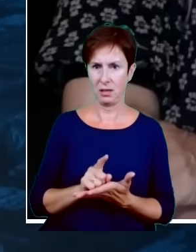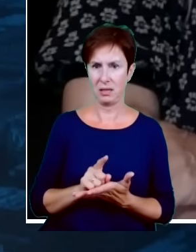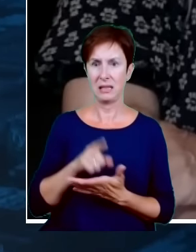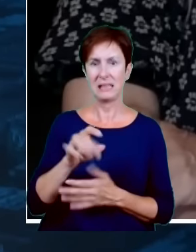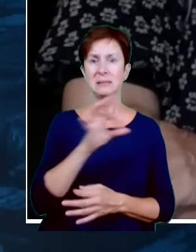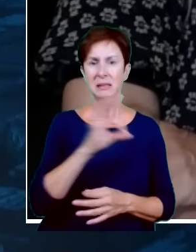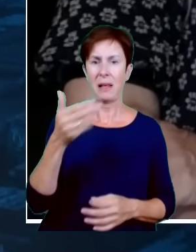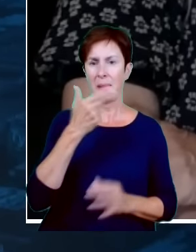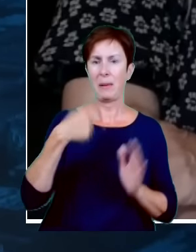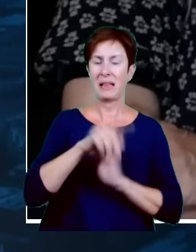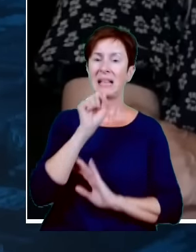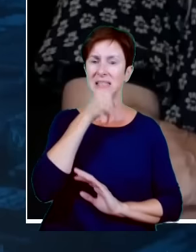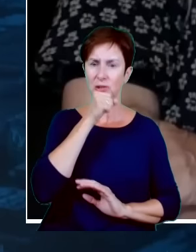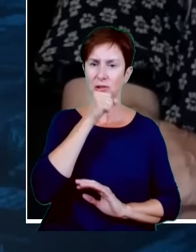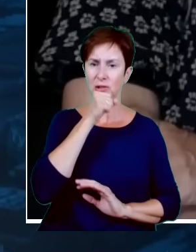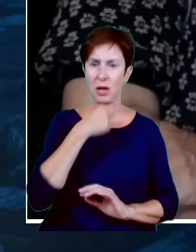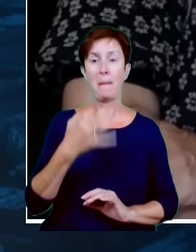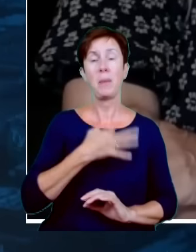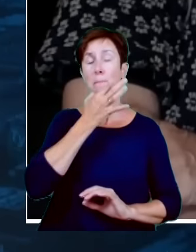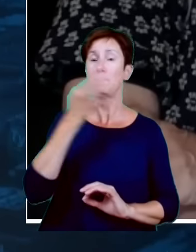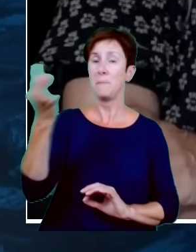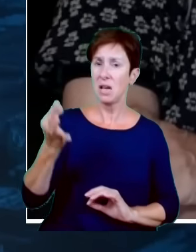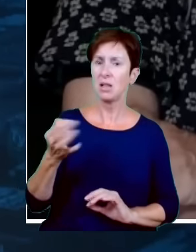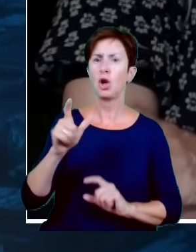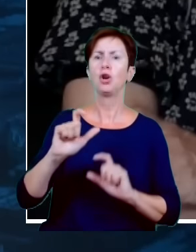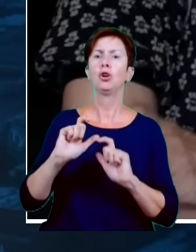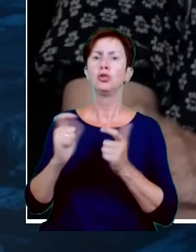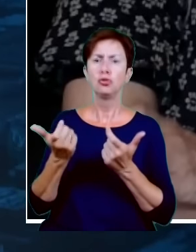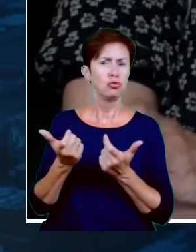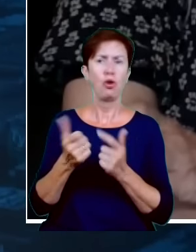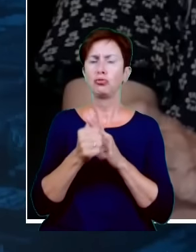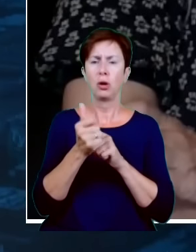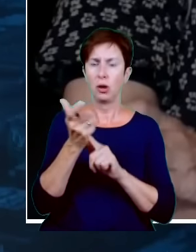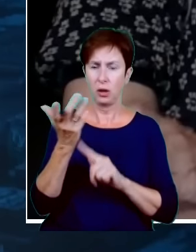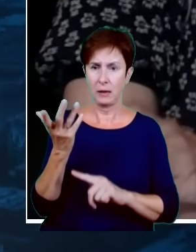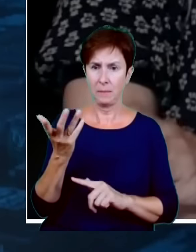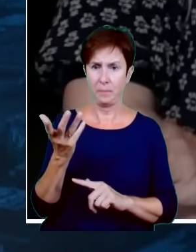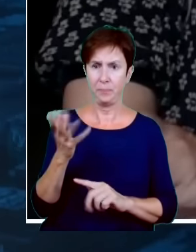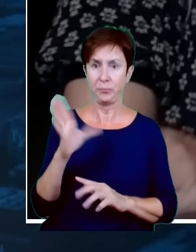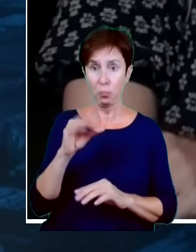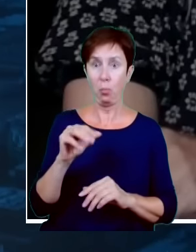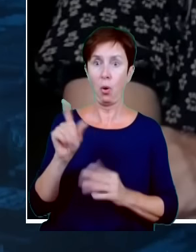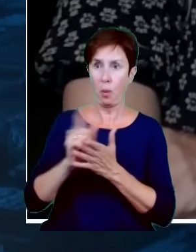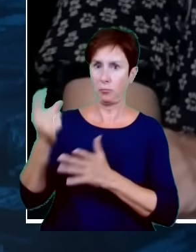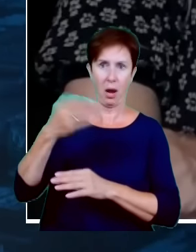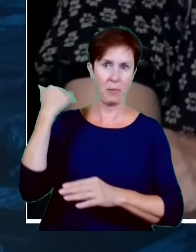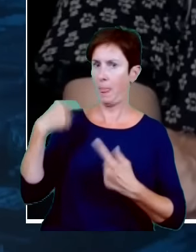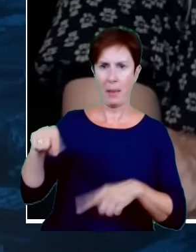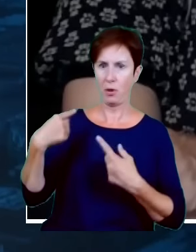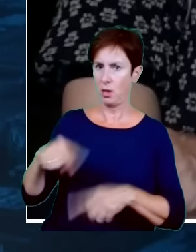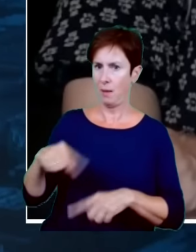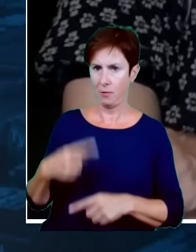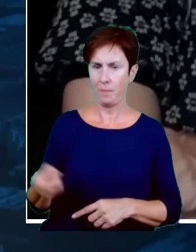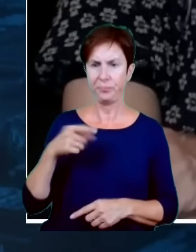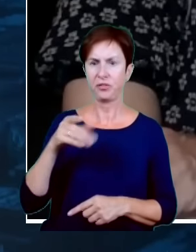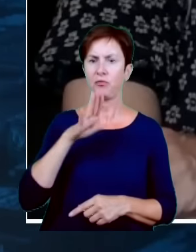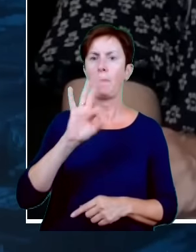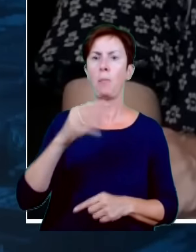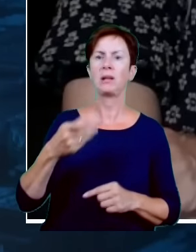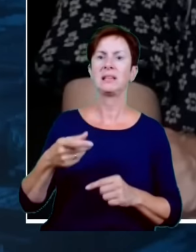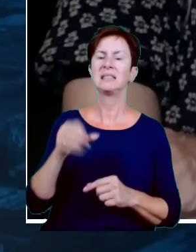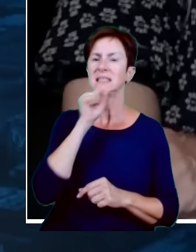seniorom zapytaliśmy ją o wszystko co można było zapytać bo wreszcie przyszła i usłyszeliśmy że bą senioralny będzie